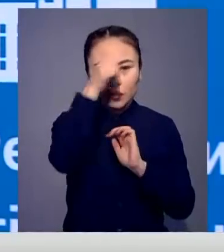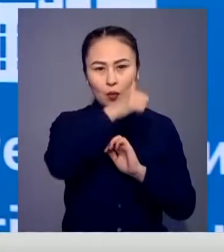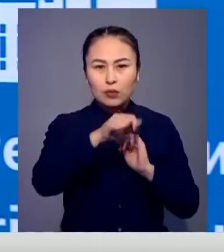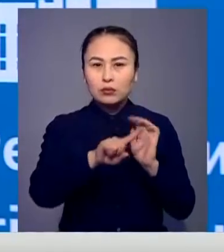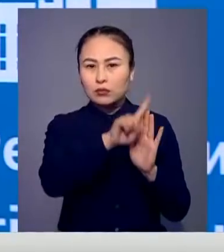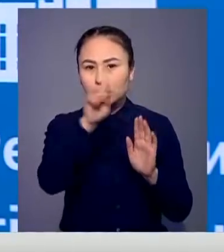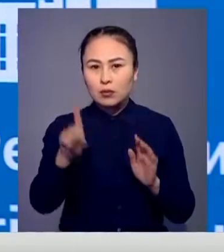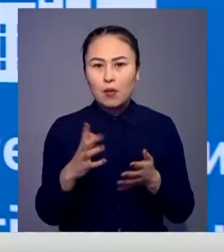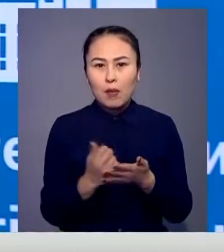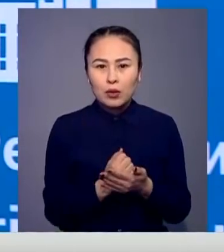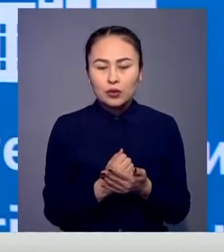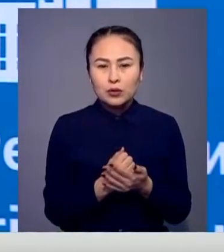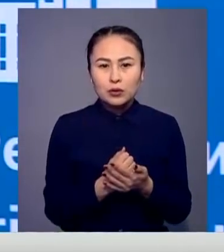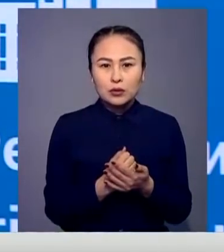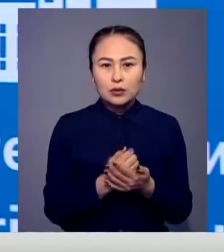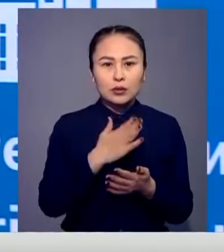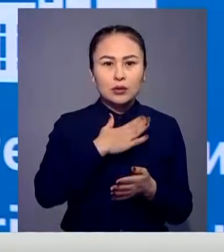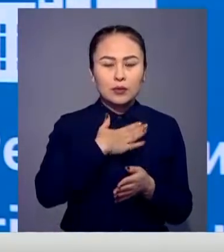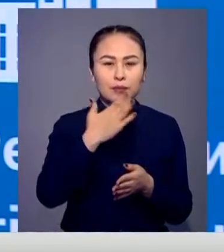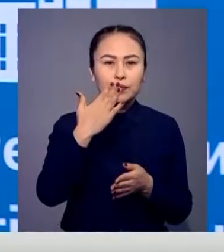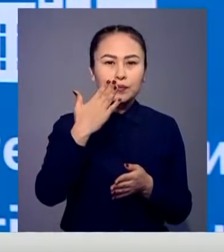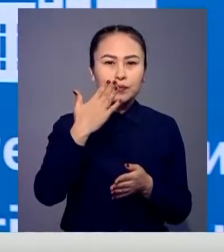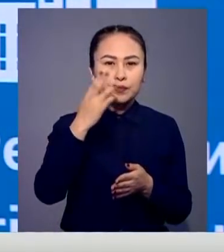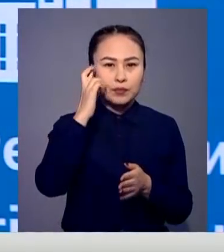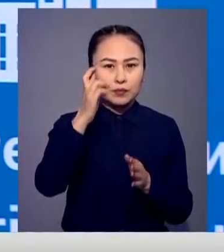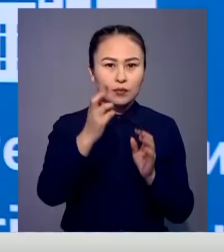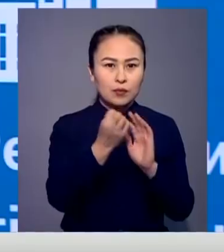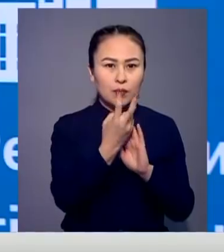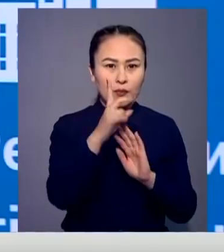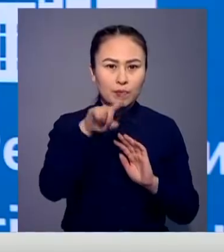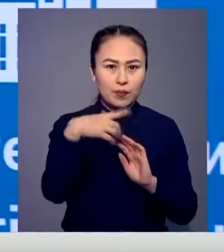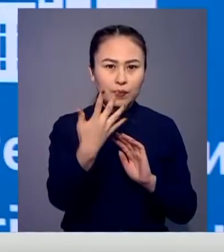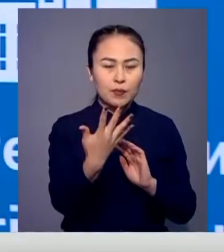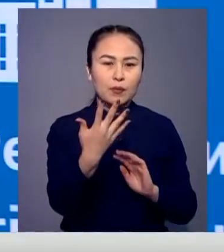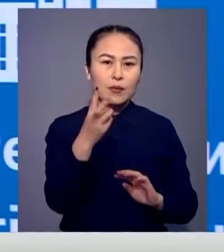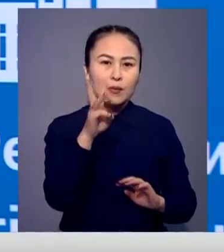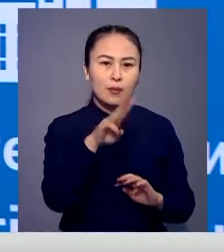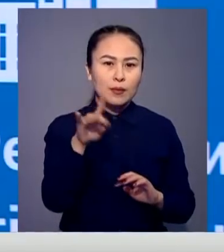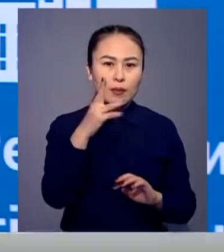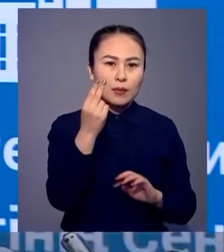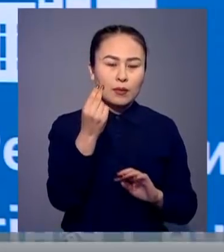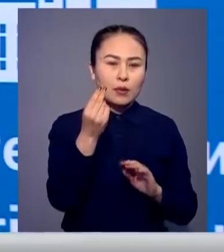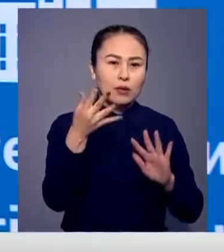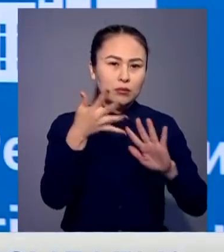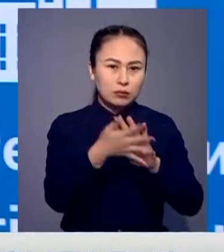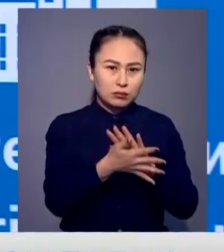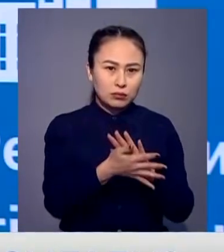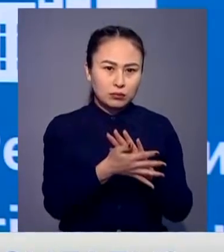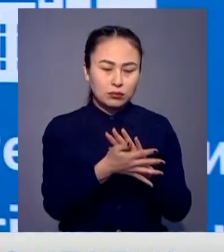бюджет кредитінің 12,5 миллиард теңге жұмсалған. Бұл